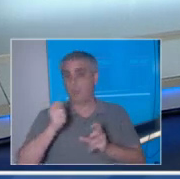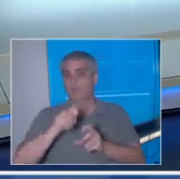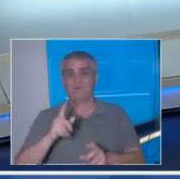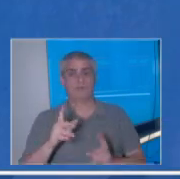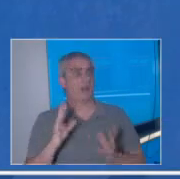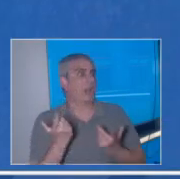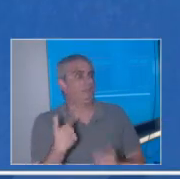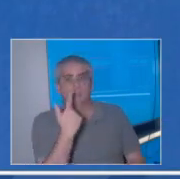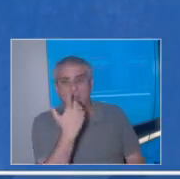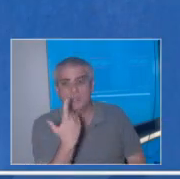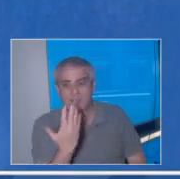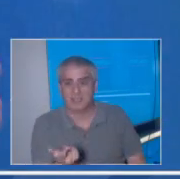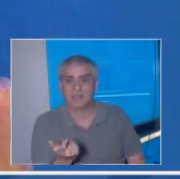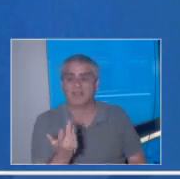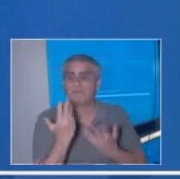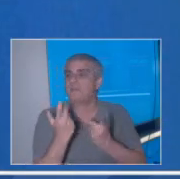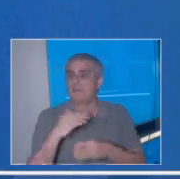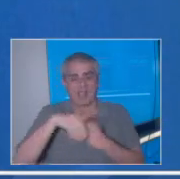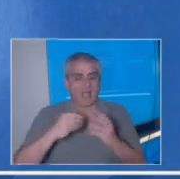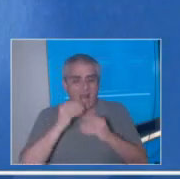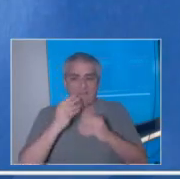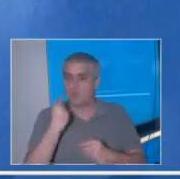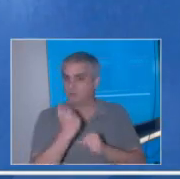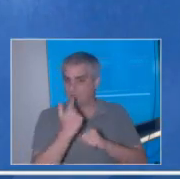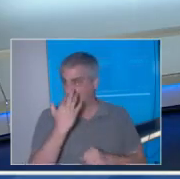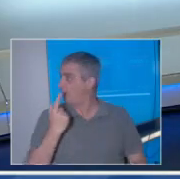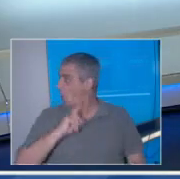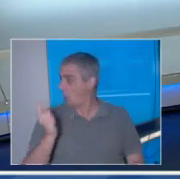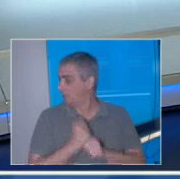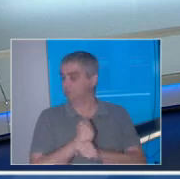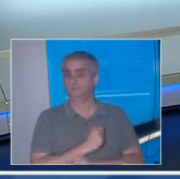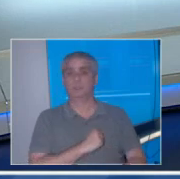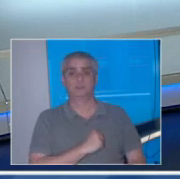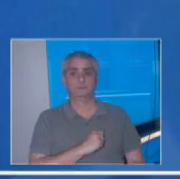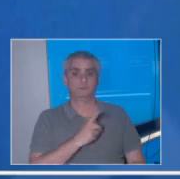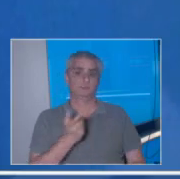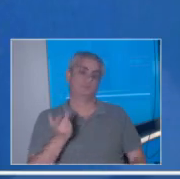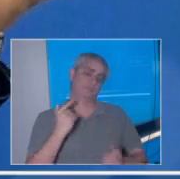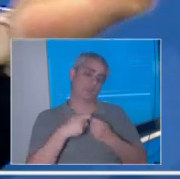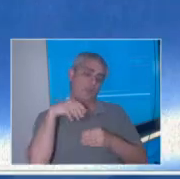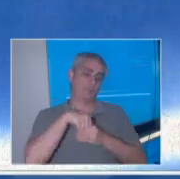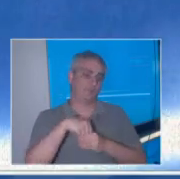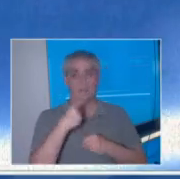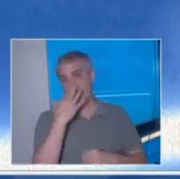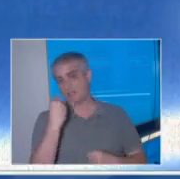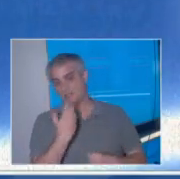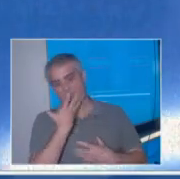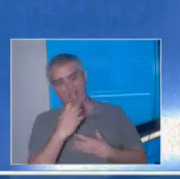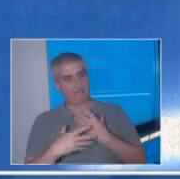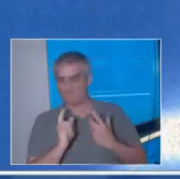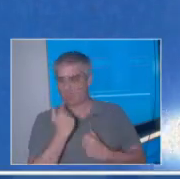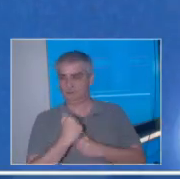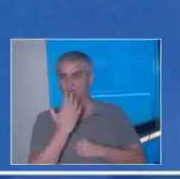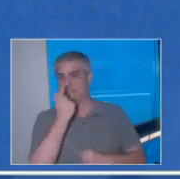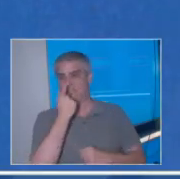אבל למה שיהיה ריח? אתה גם לא חייב לשים בצל. אם מתי לאפה עושה ריח? עושה ריח. לא עושה ריח. מה אתה עושה בפנים? עושה ריח טוב, כי היא חמה, אבל לא עושה